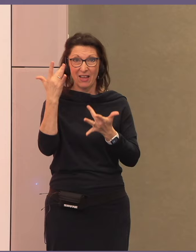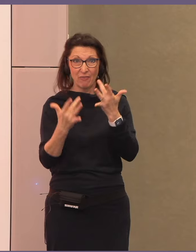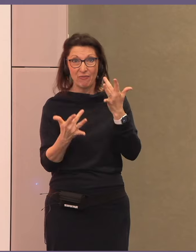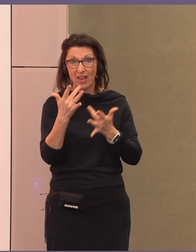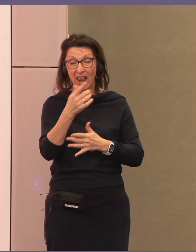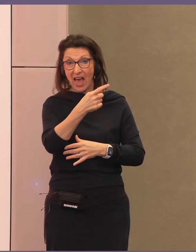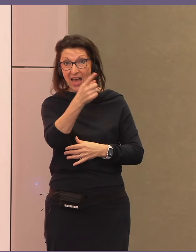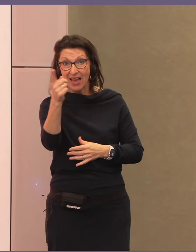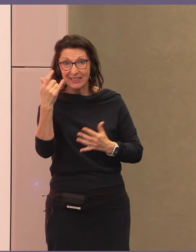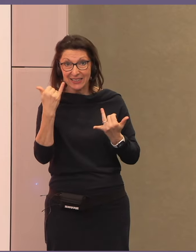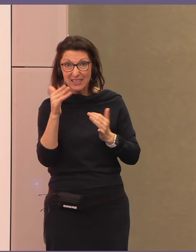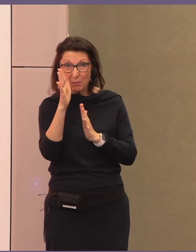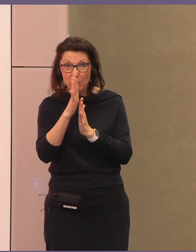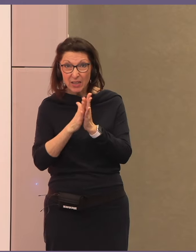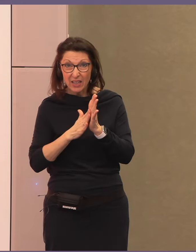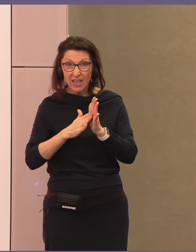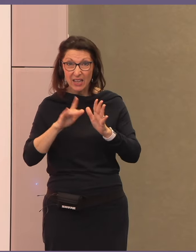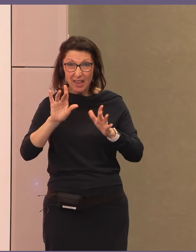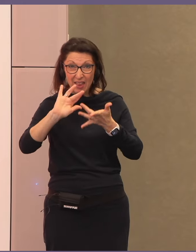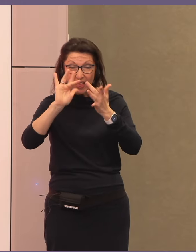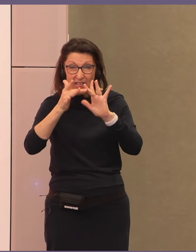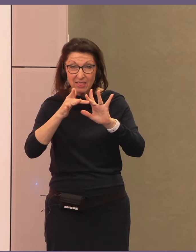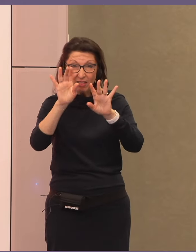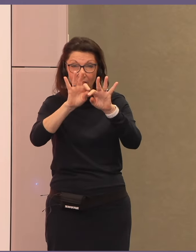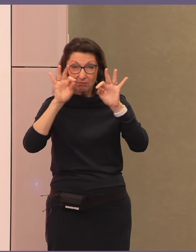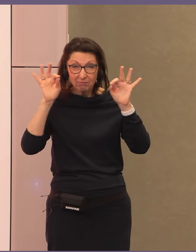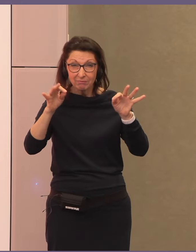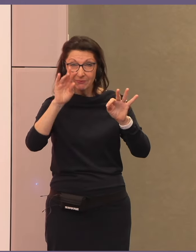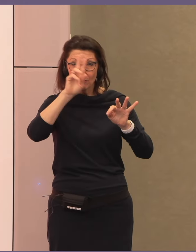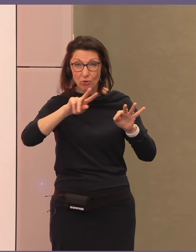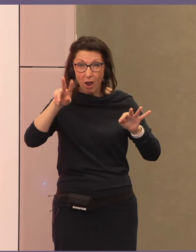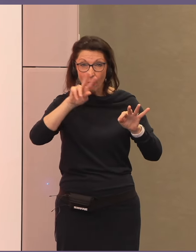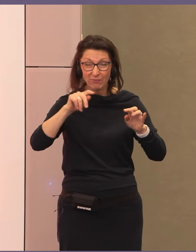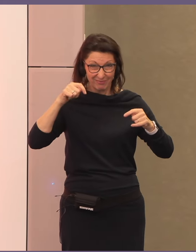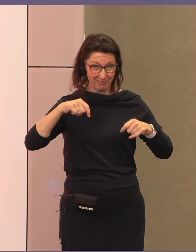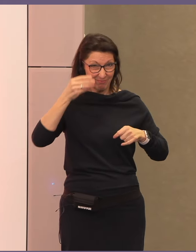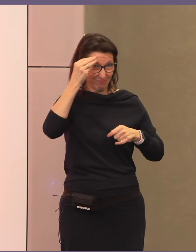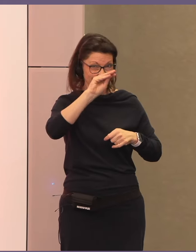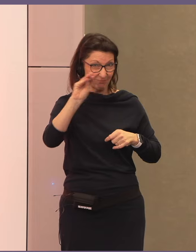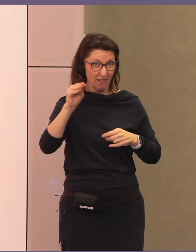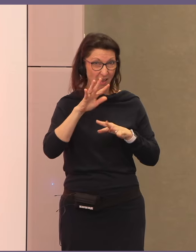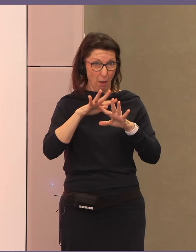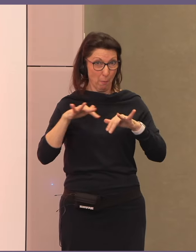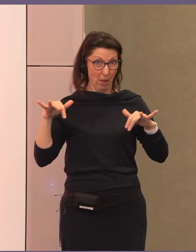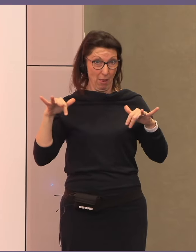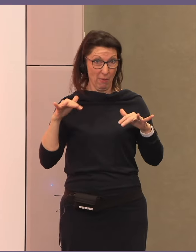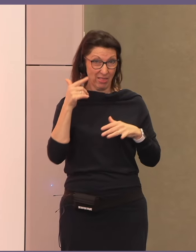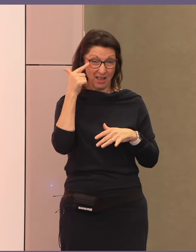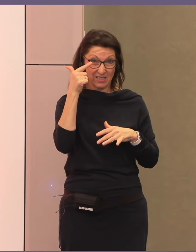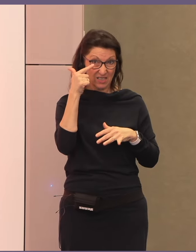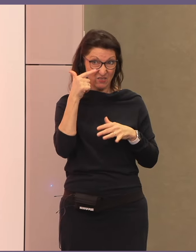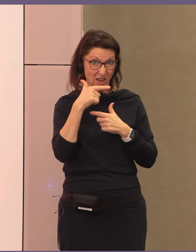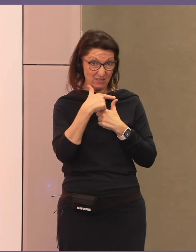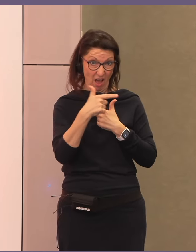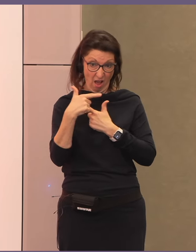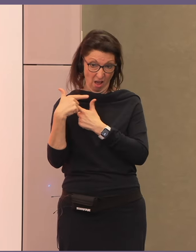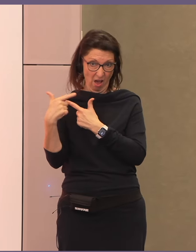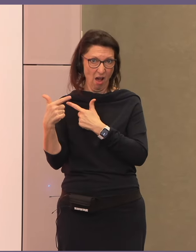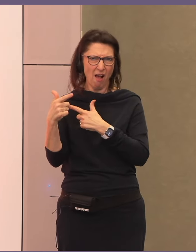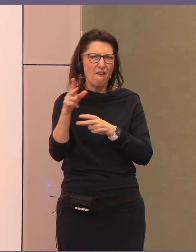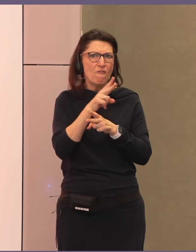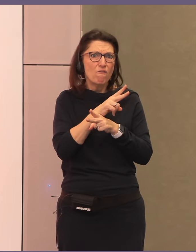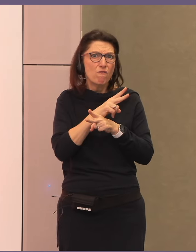Livestream mit dabei sind, im Parlament in zwei knackevollen Sälen stattfindet. Das ist ein